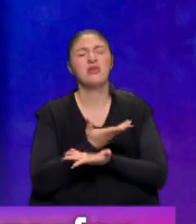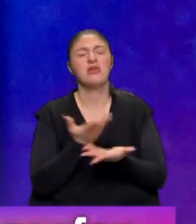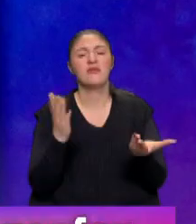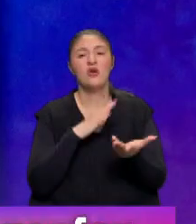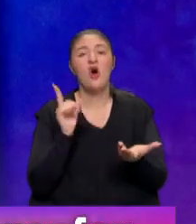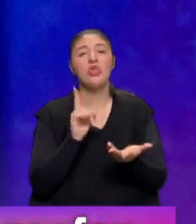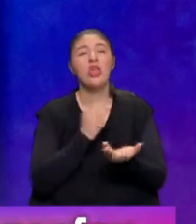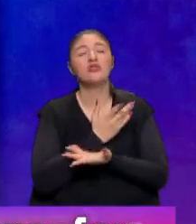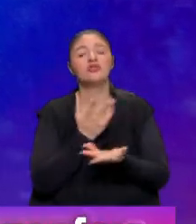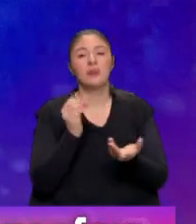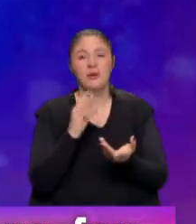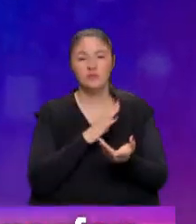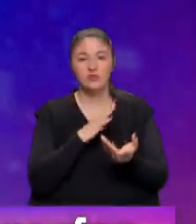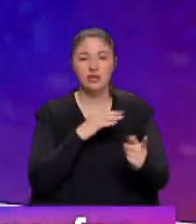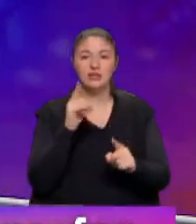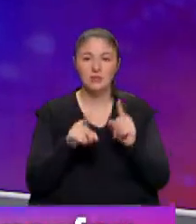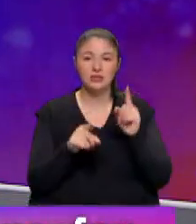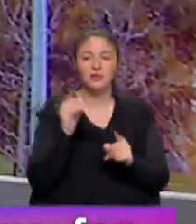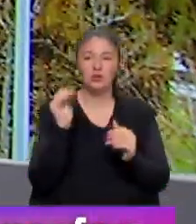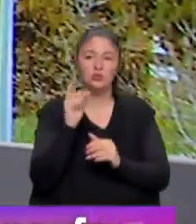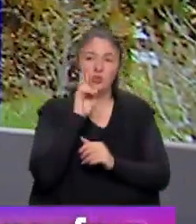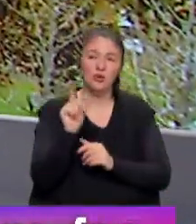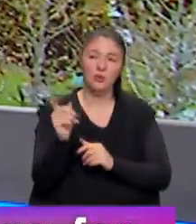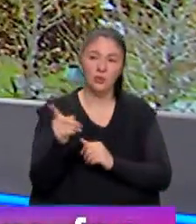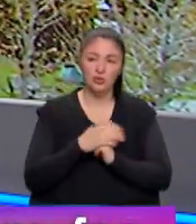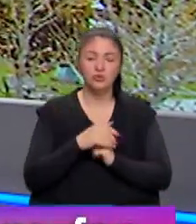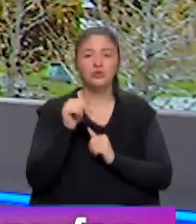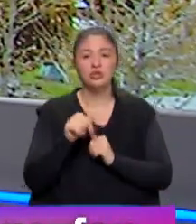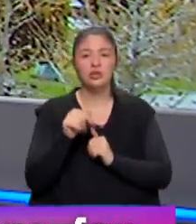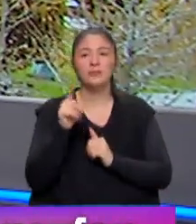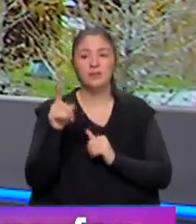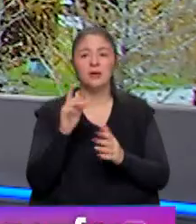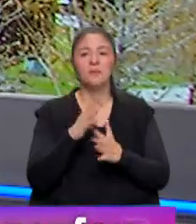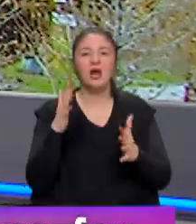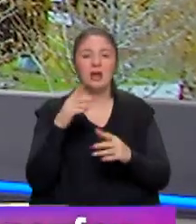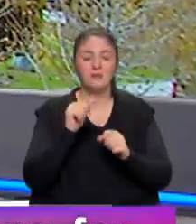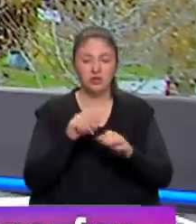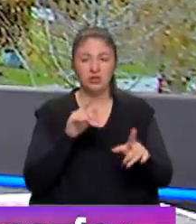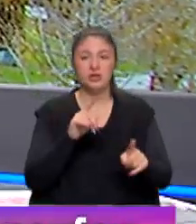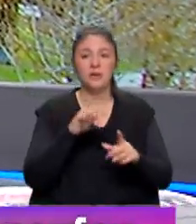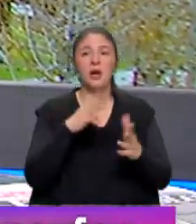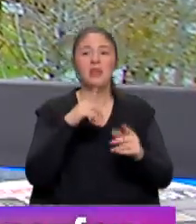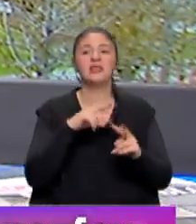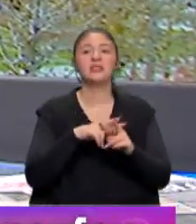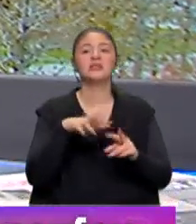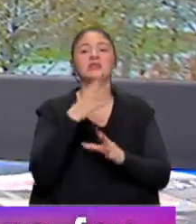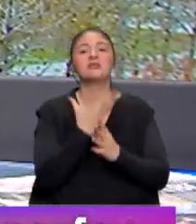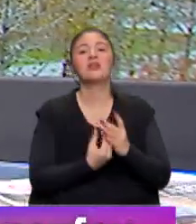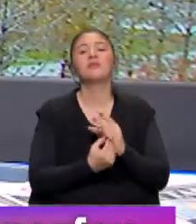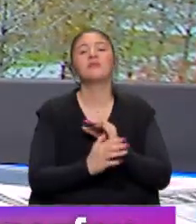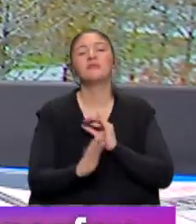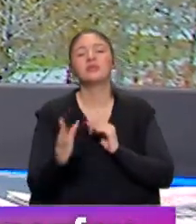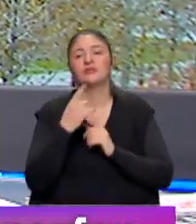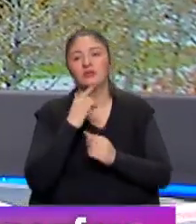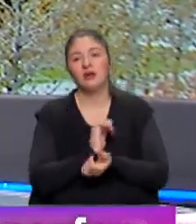var. Onlarca bebeğimiz var. Zaman zaman da getiriyoruz ekranlarınıza. Şimdi Parla'yı paylaştık. Parla'nın yıldızı sönmesin